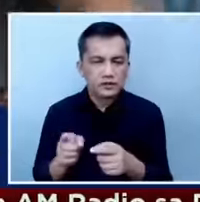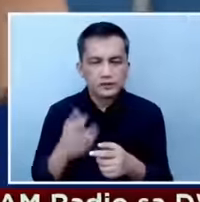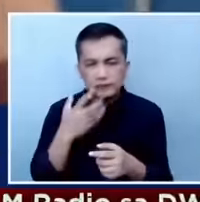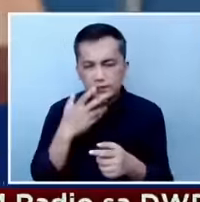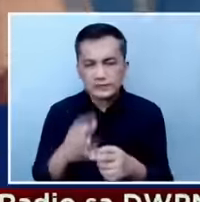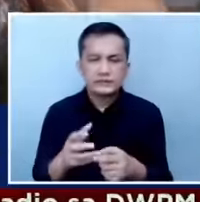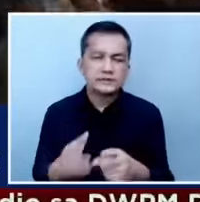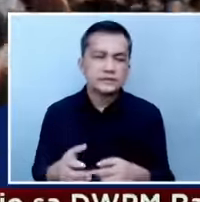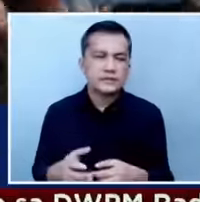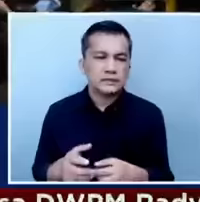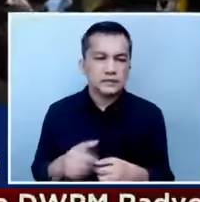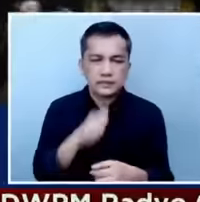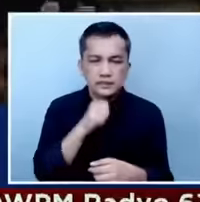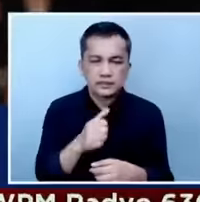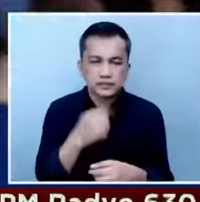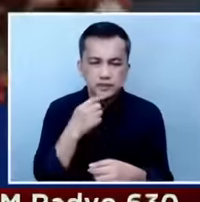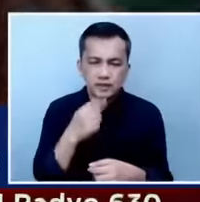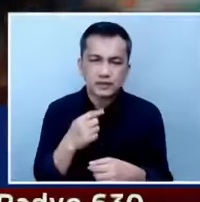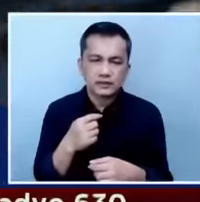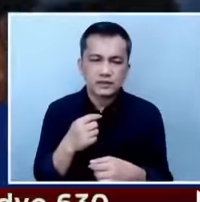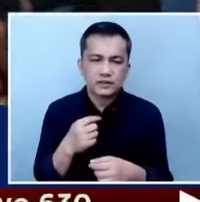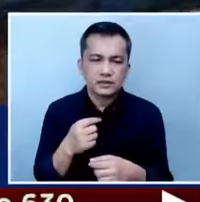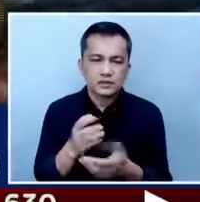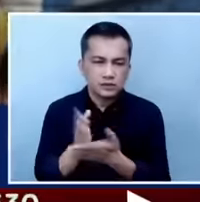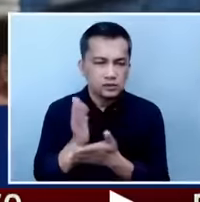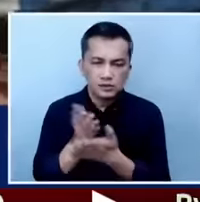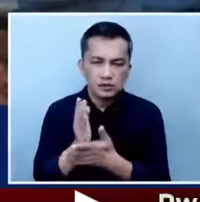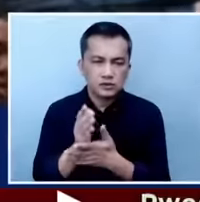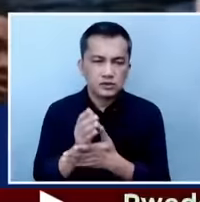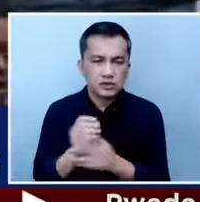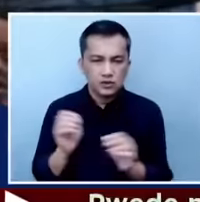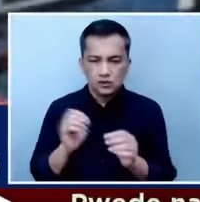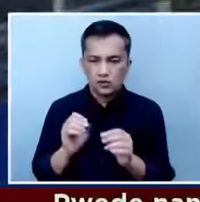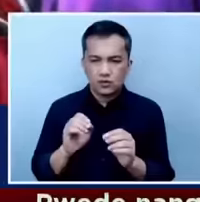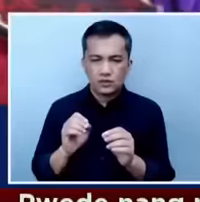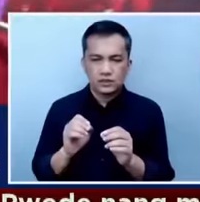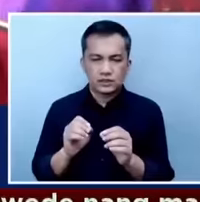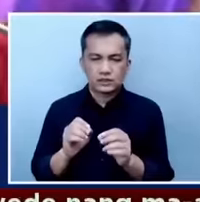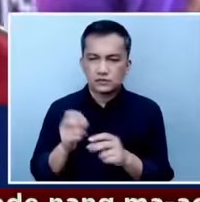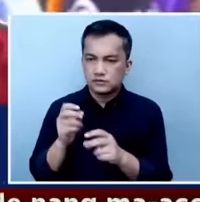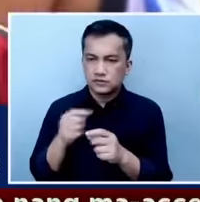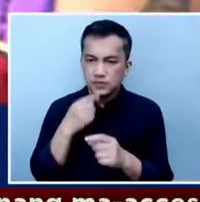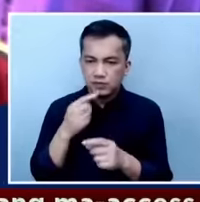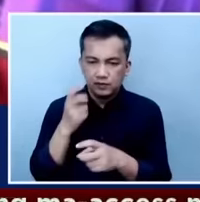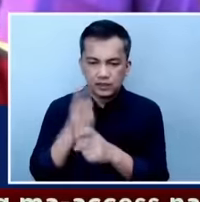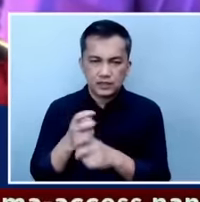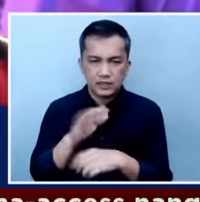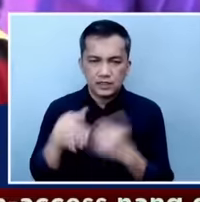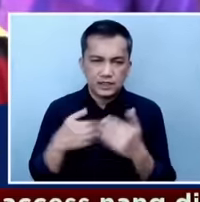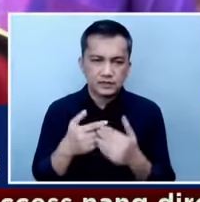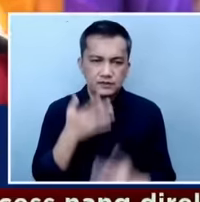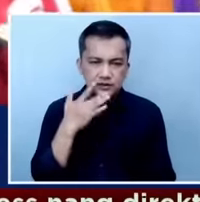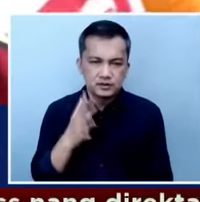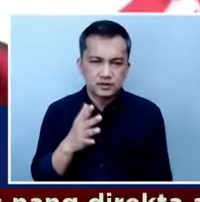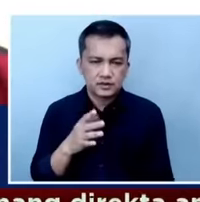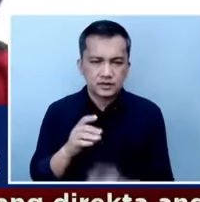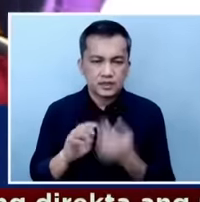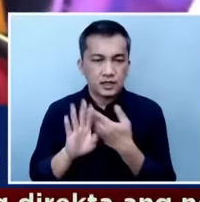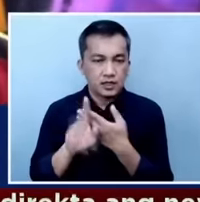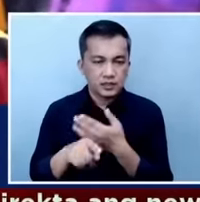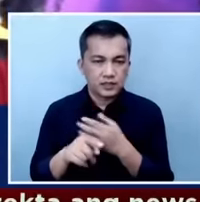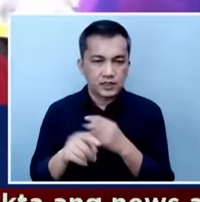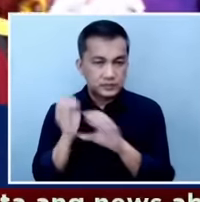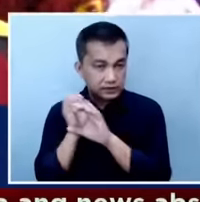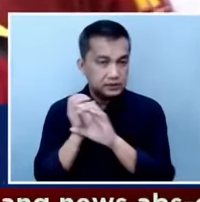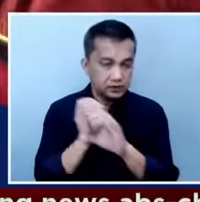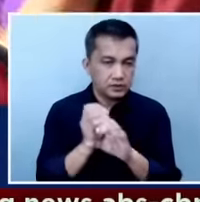Hindi mo masasabing malamig eh. Wala kang masasabing mahirap dito, lahat masarap eh. Nagbalik yung translasyon niya, nandito rin